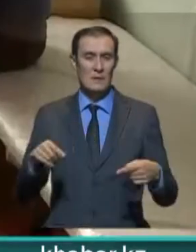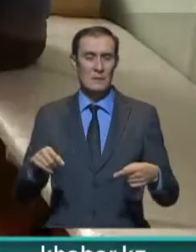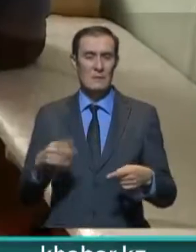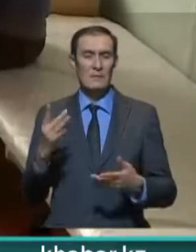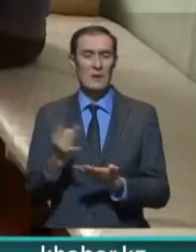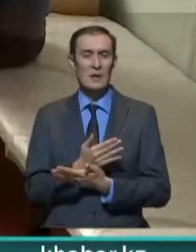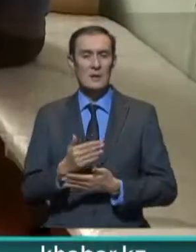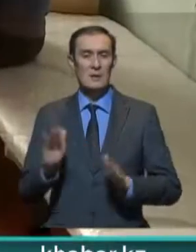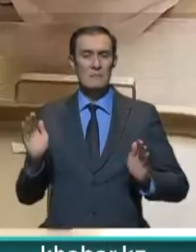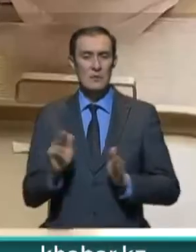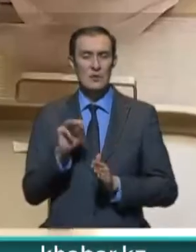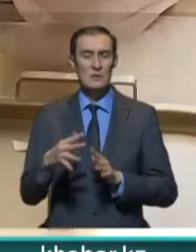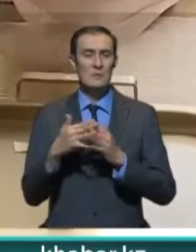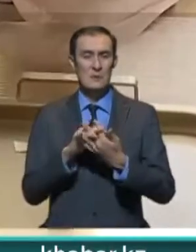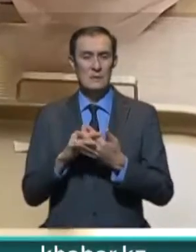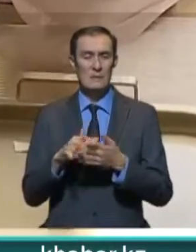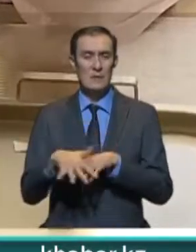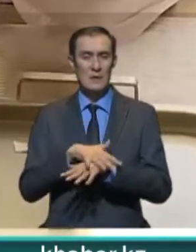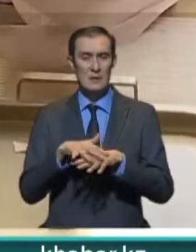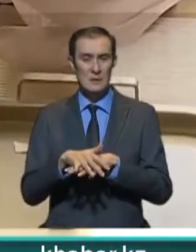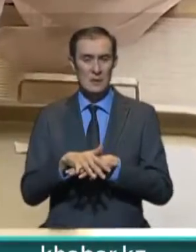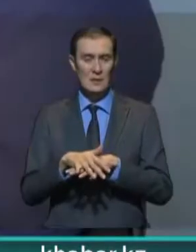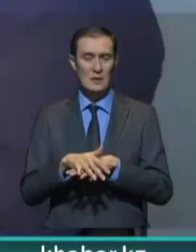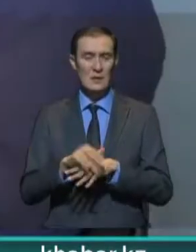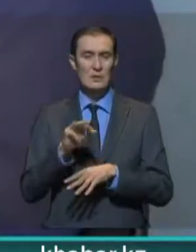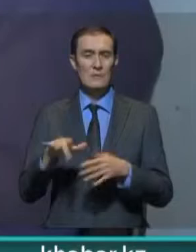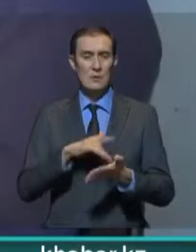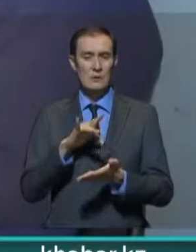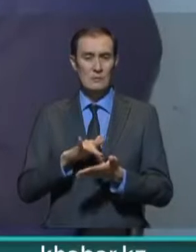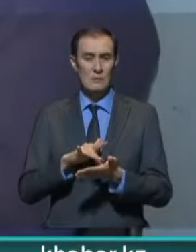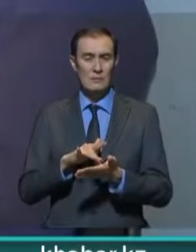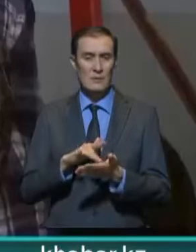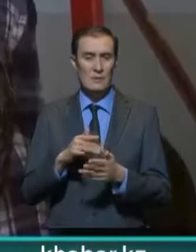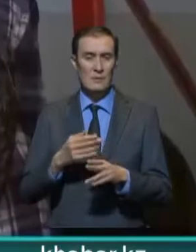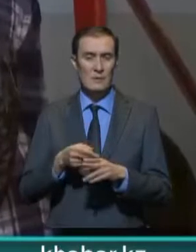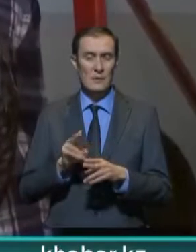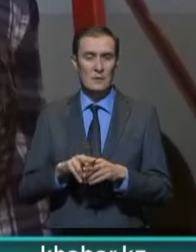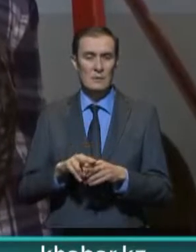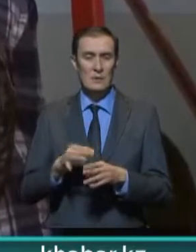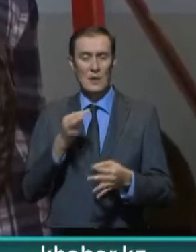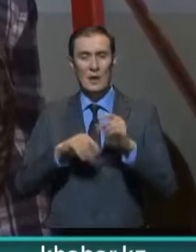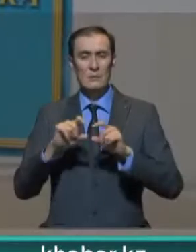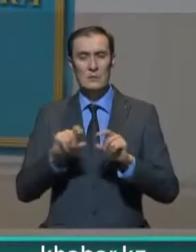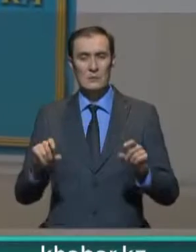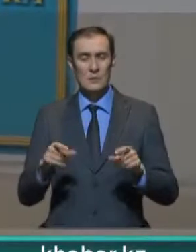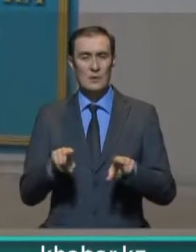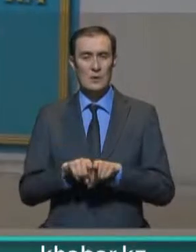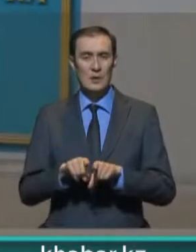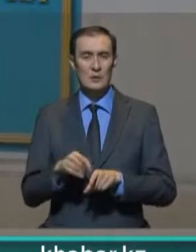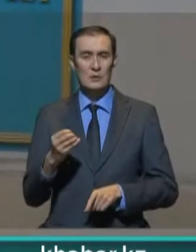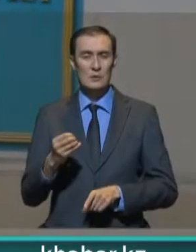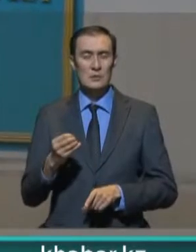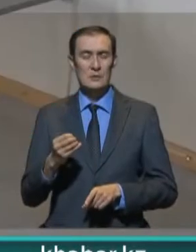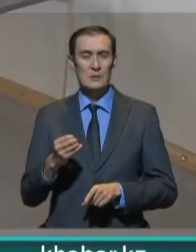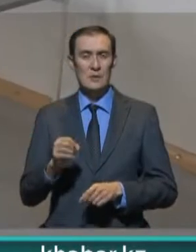2 раза меньше среди сельского населения, чем среди городского. В некоторых селах отсутствуют аптечные пункты. Кроме того, анализ